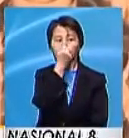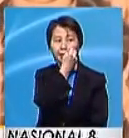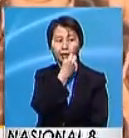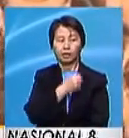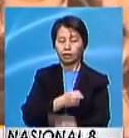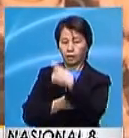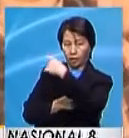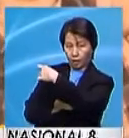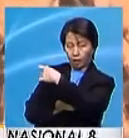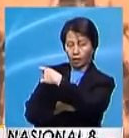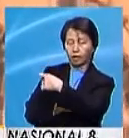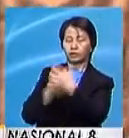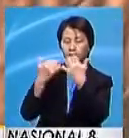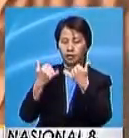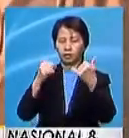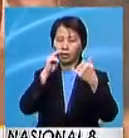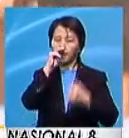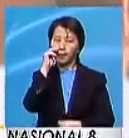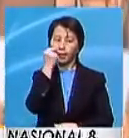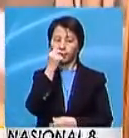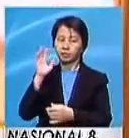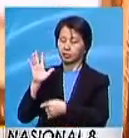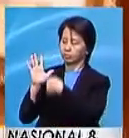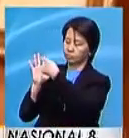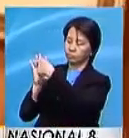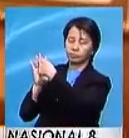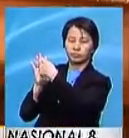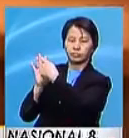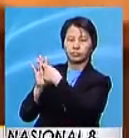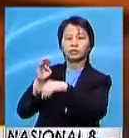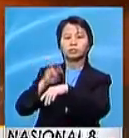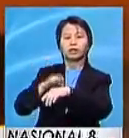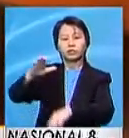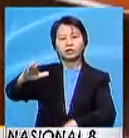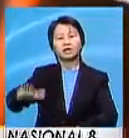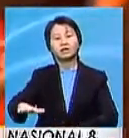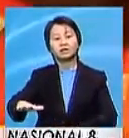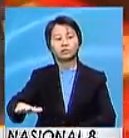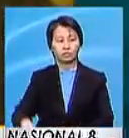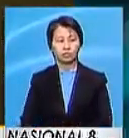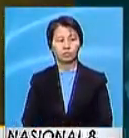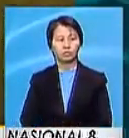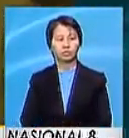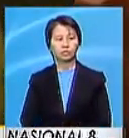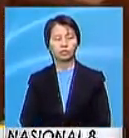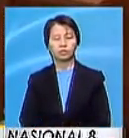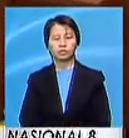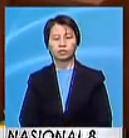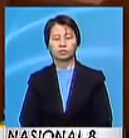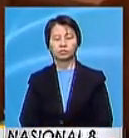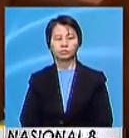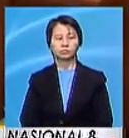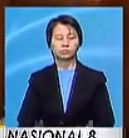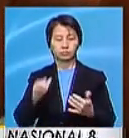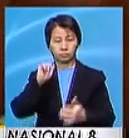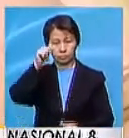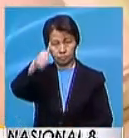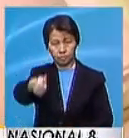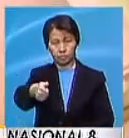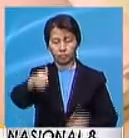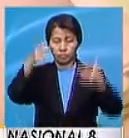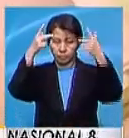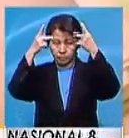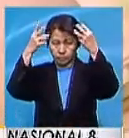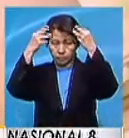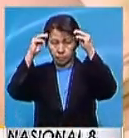adalah Perdana Menteri kita sekarang, Datuk Seri Najib, semasa kecilnya. Bagi menarik lebih ramai pengunjung ke memorial, esok Perdana